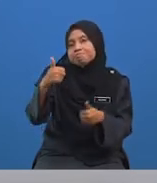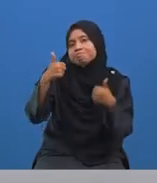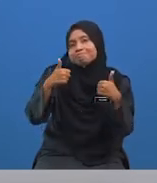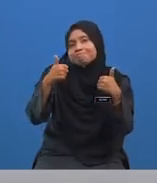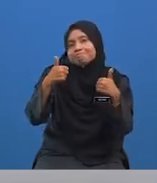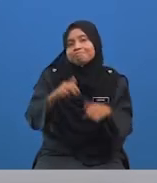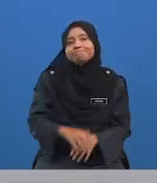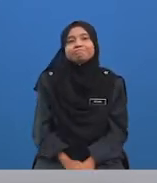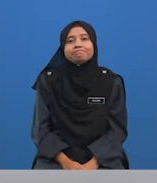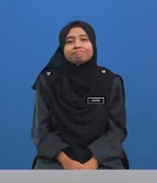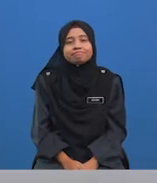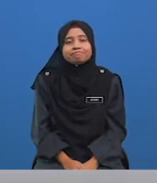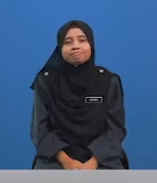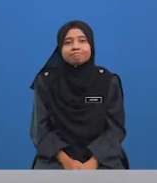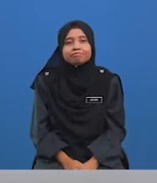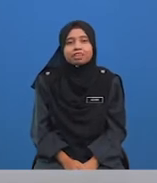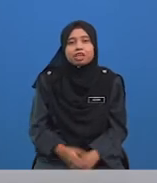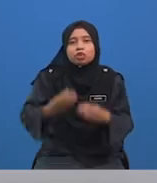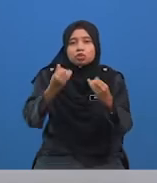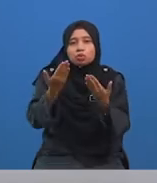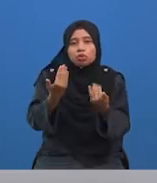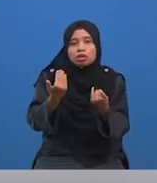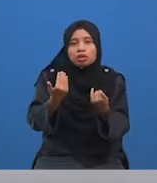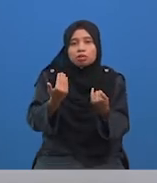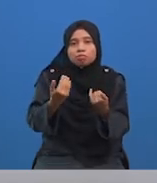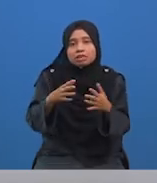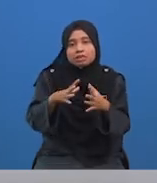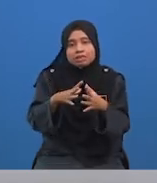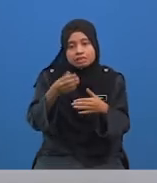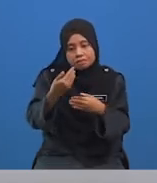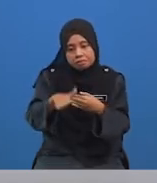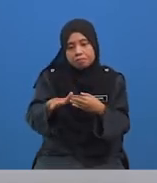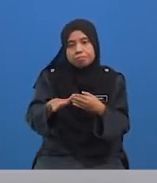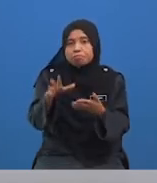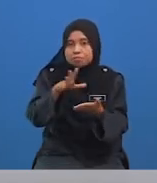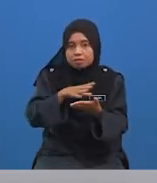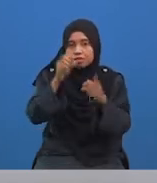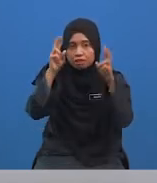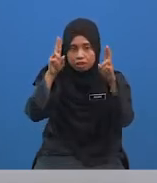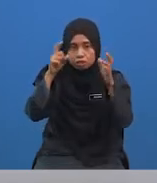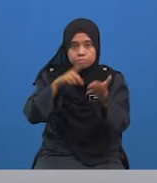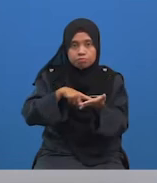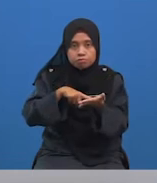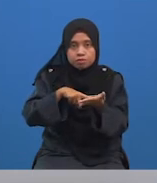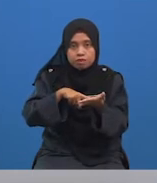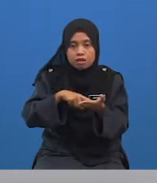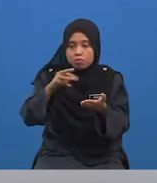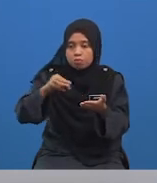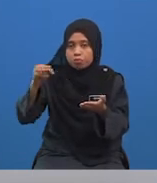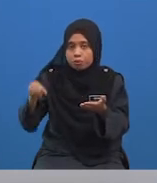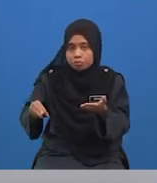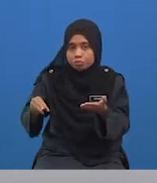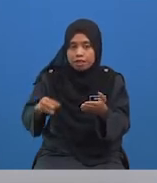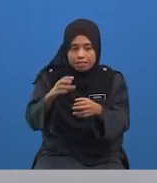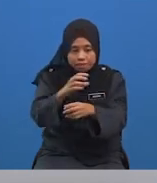memang pintar. Cikgu harap selepas mempelajari tajuk ini,